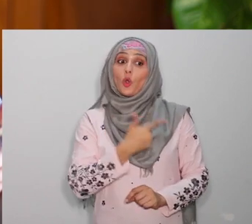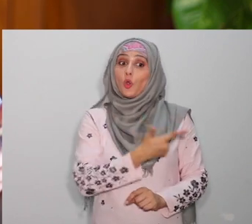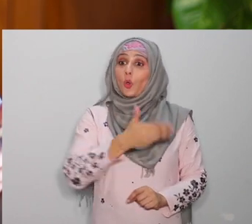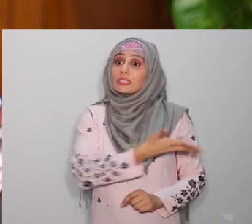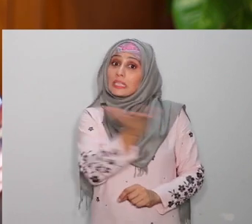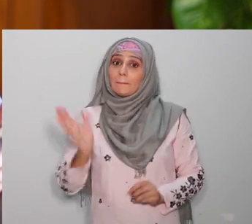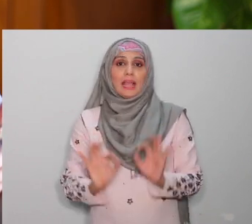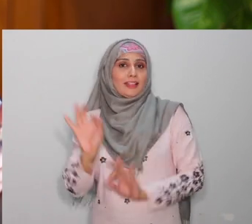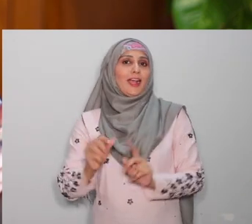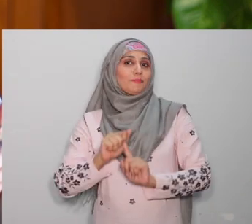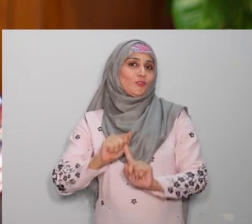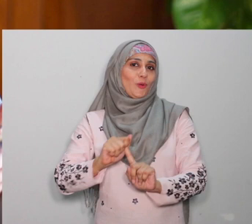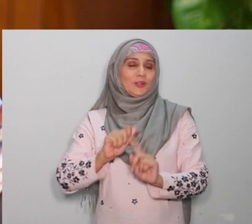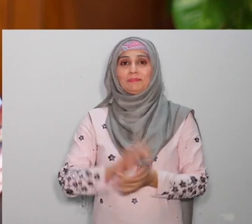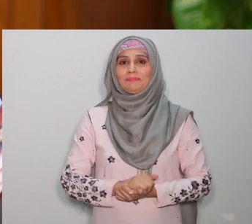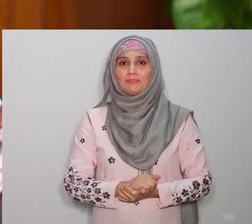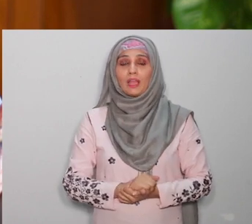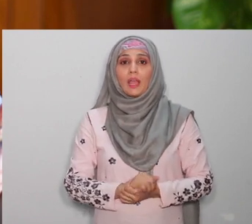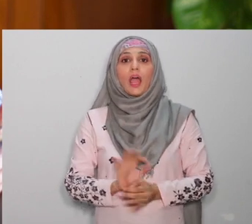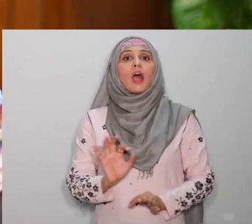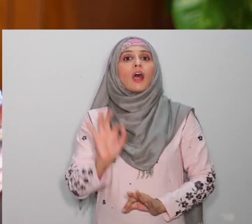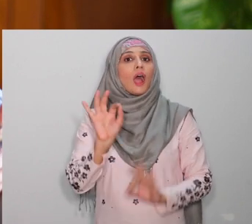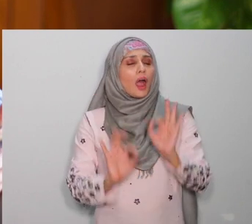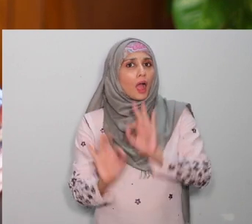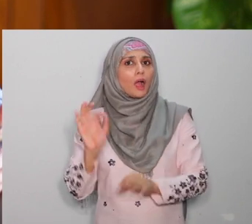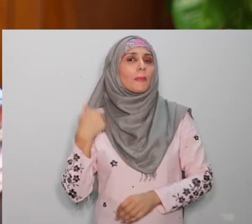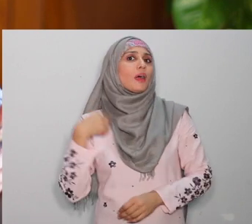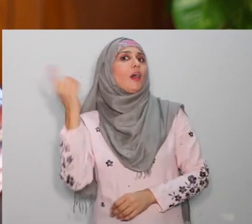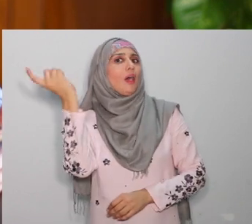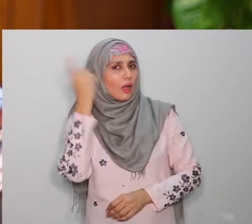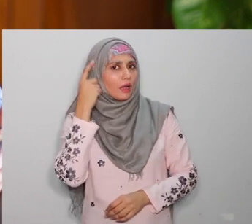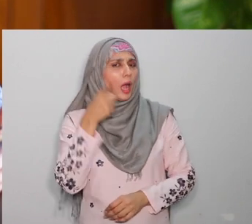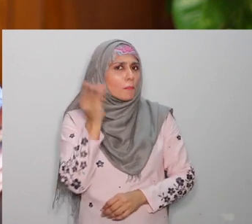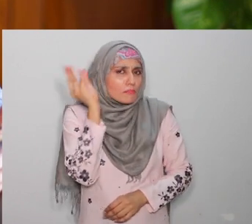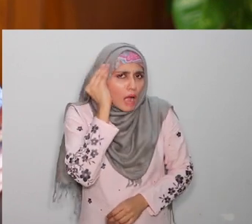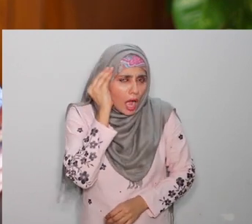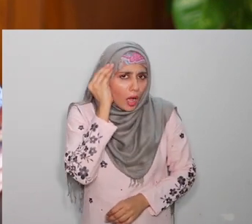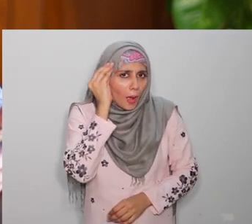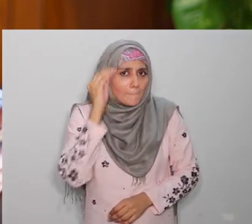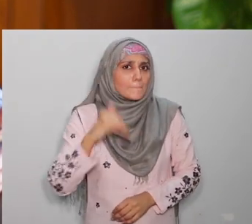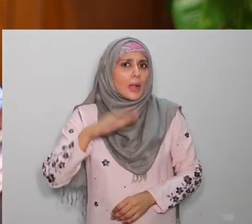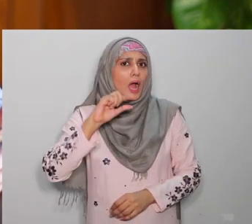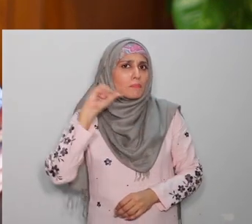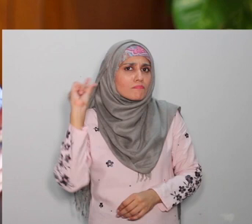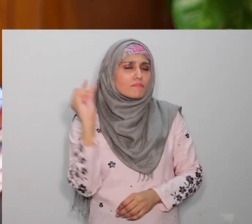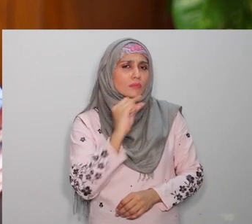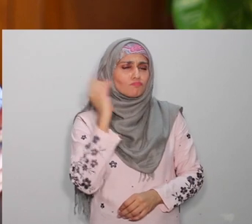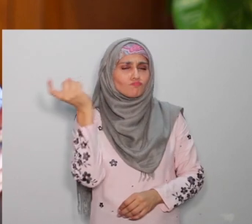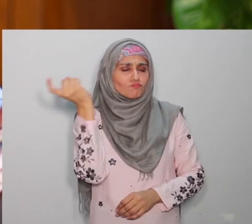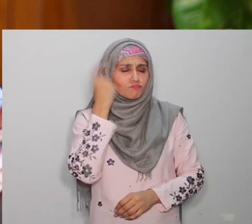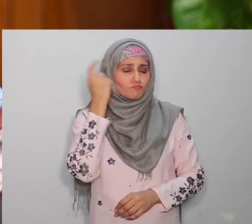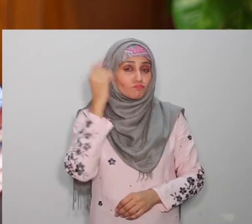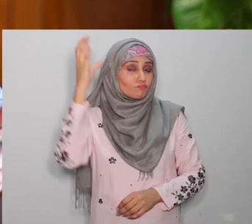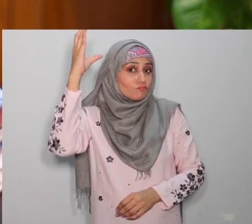और बाकी सब लोगों का भी ख्याल रखना है। ख्याल रखने से मुझे याद आया, आपको पता है आपा भी एक